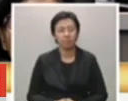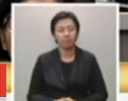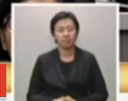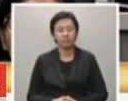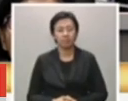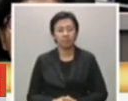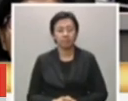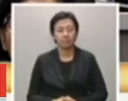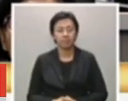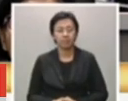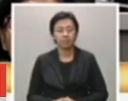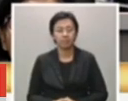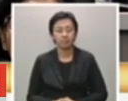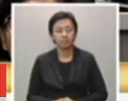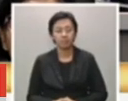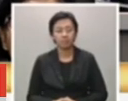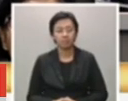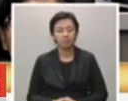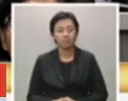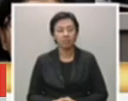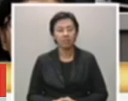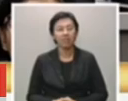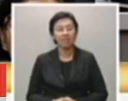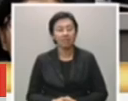สิ่งที่ควรทำแต่ไม่ทำ